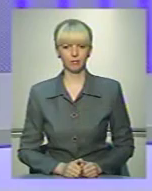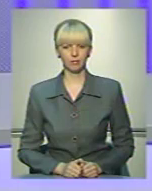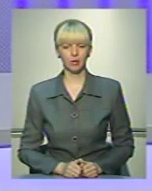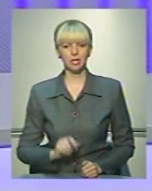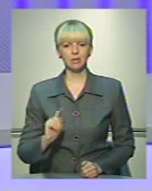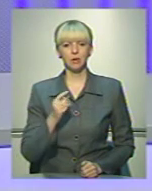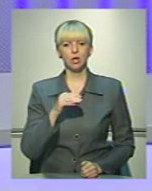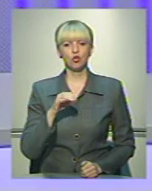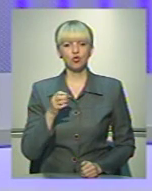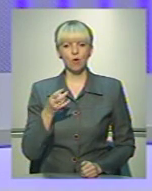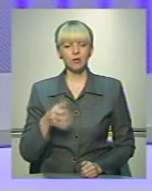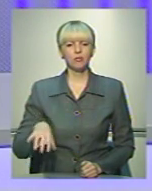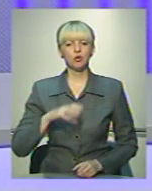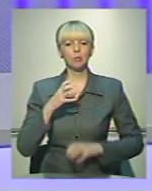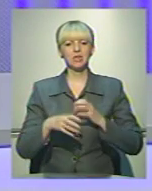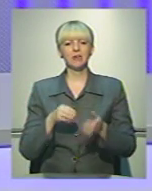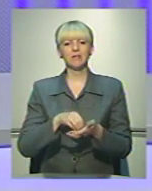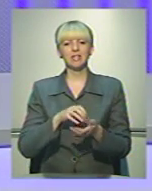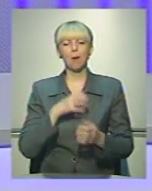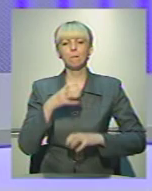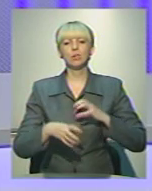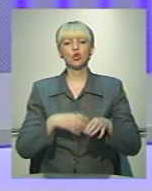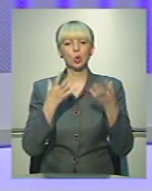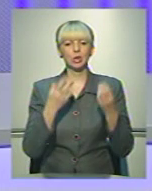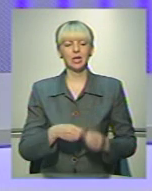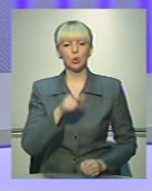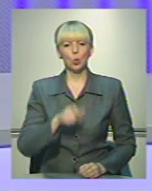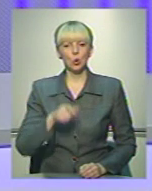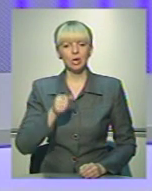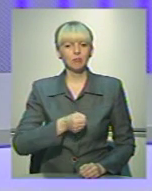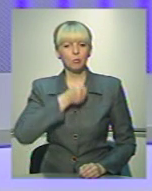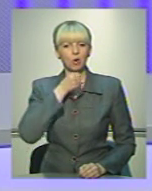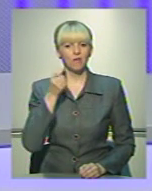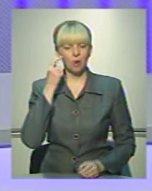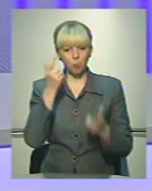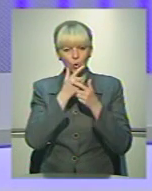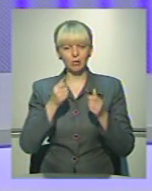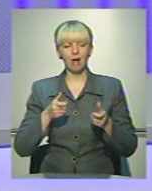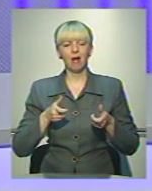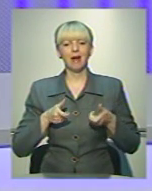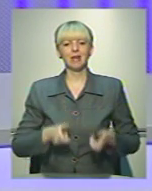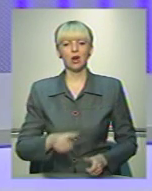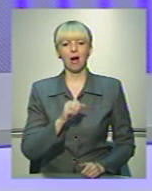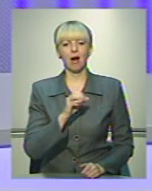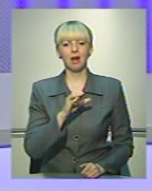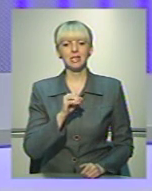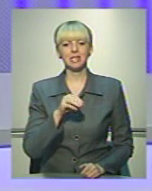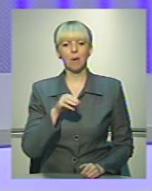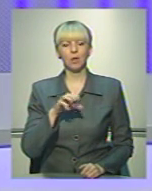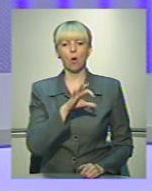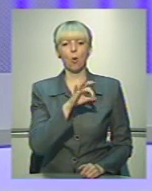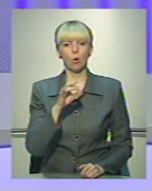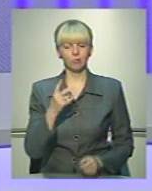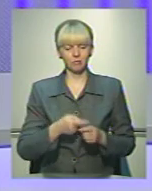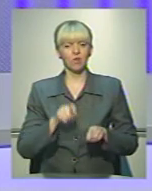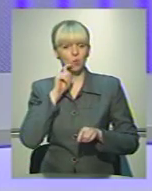З 1 жовтня в усьому світі відзначається Міжнародний день людей похилого віку, проголошений Генеральною асамблеєю ООН. А в Україні